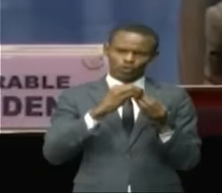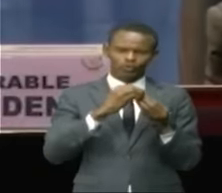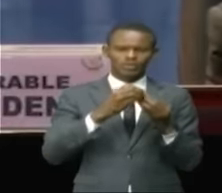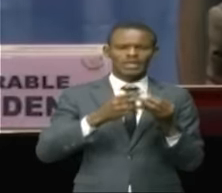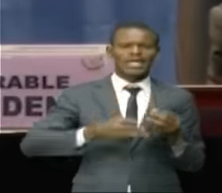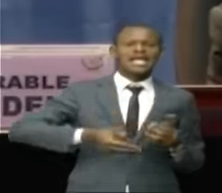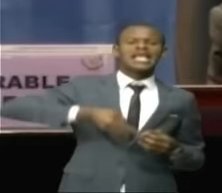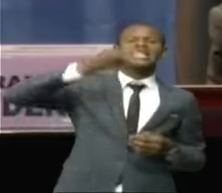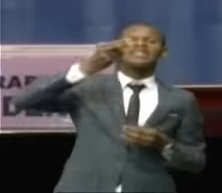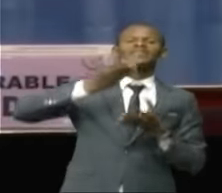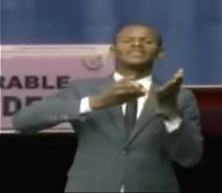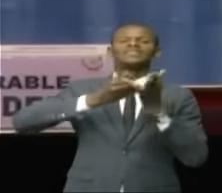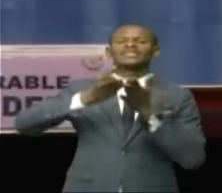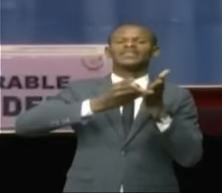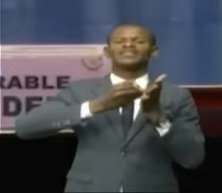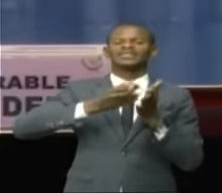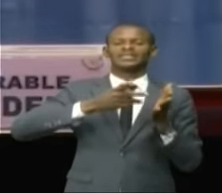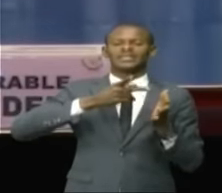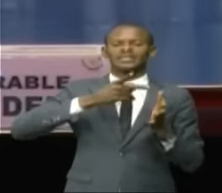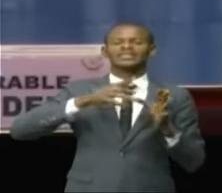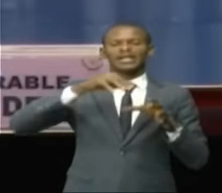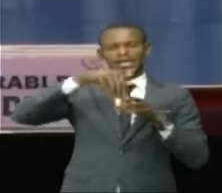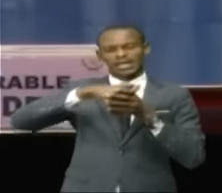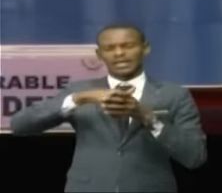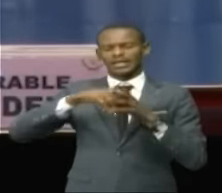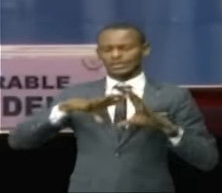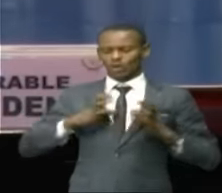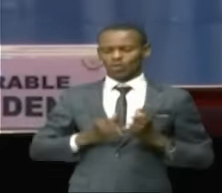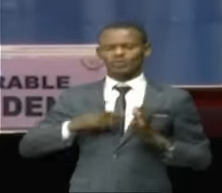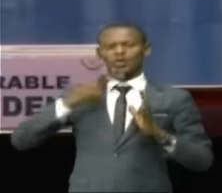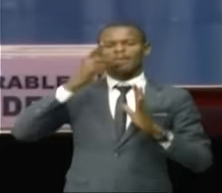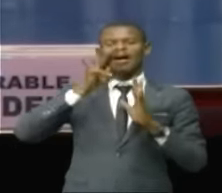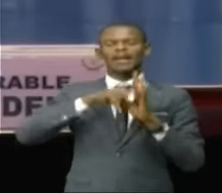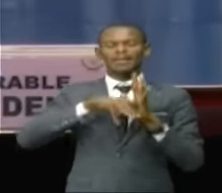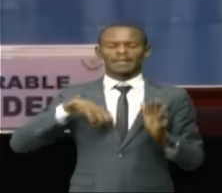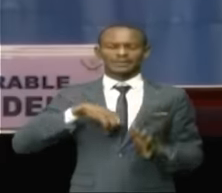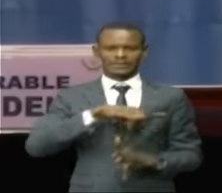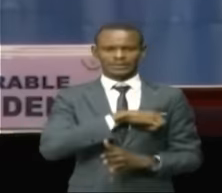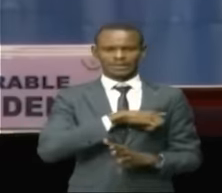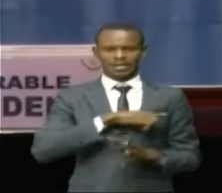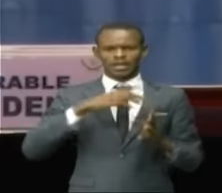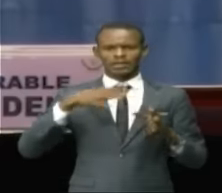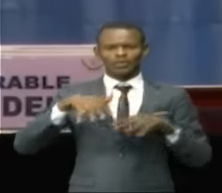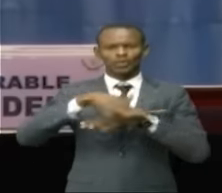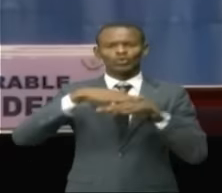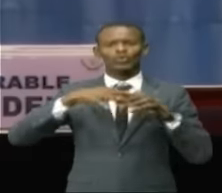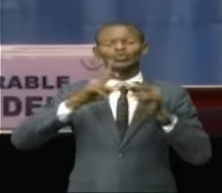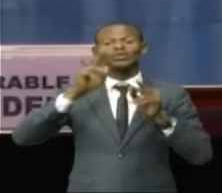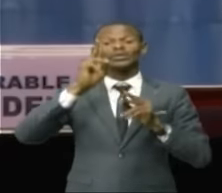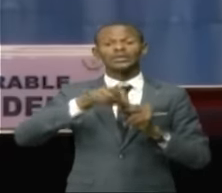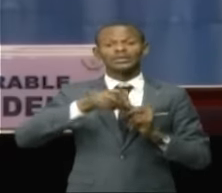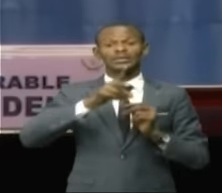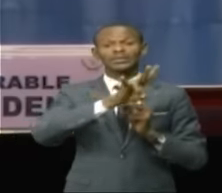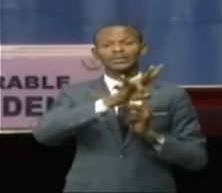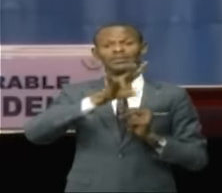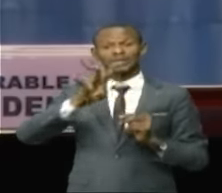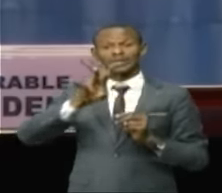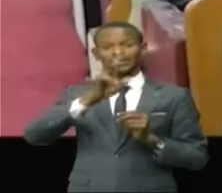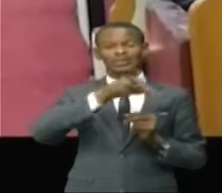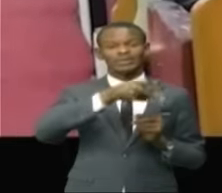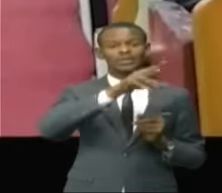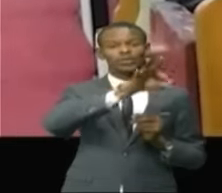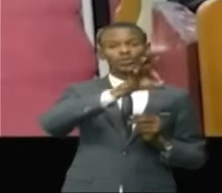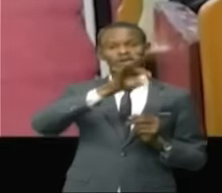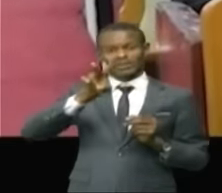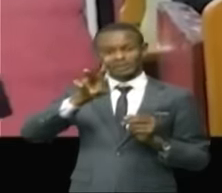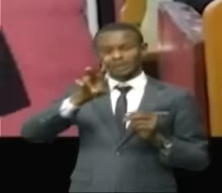et de l'Assemblée nationale. Au finish, sur 297 députés ayant pris part à la plénière, 297 ont